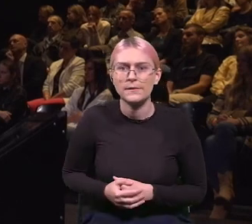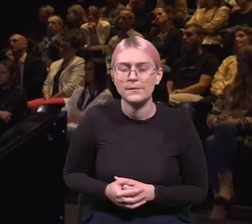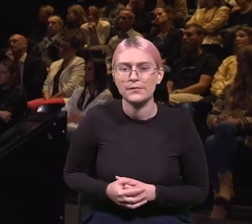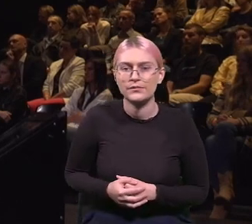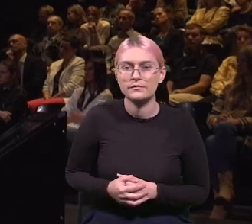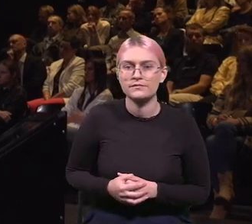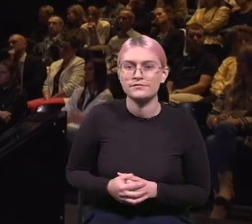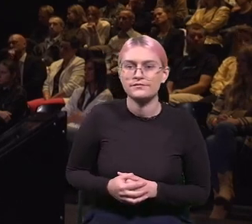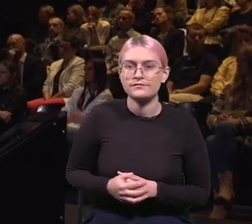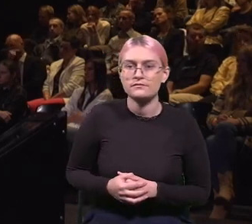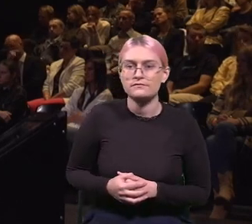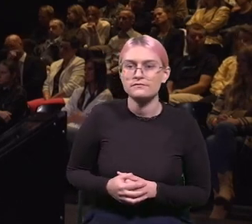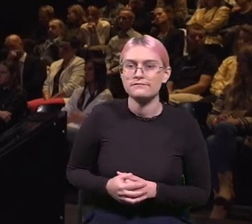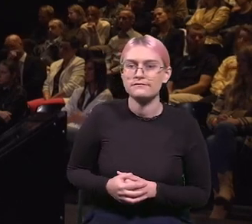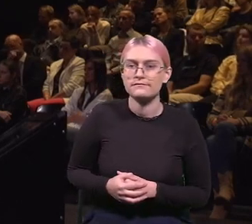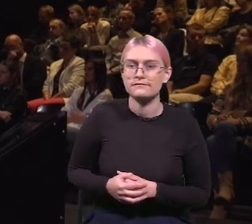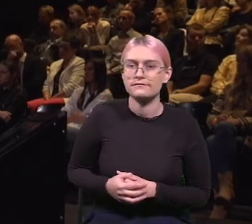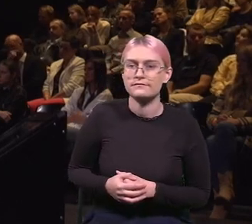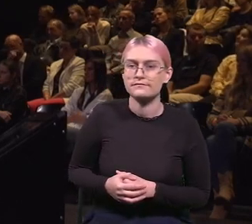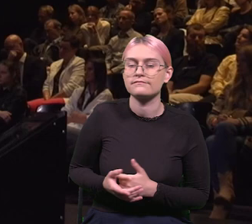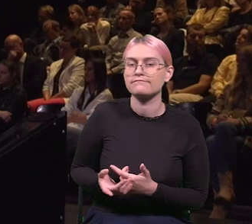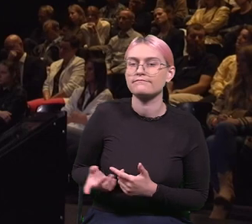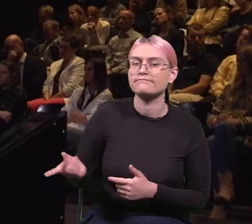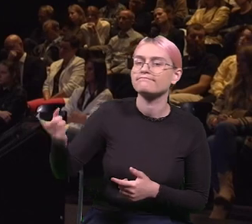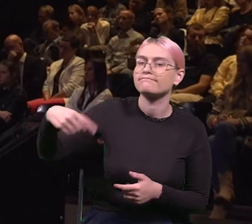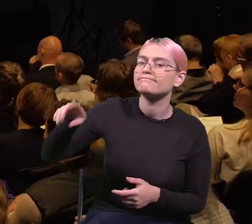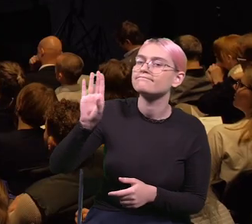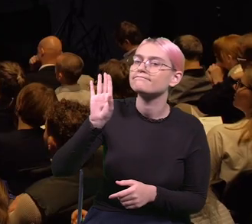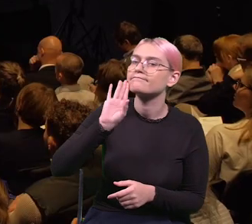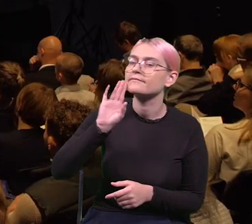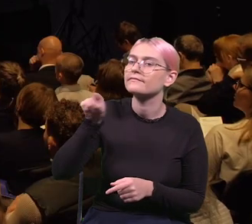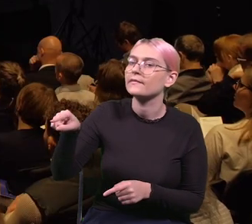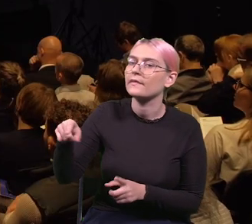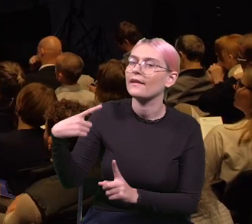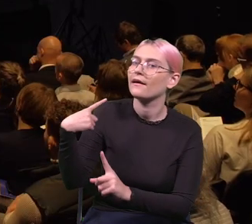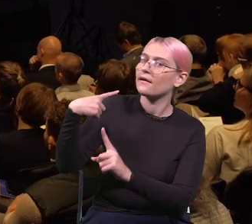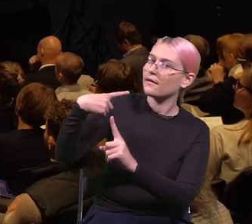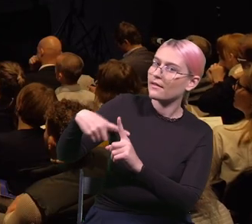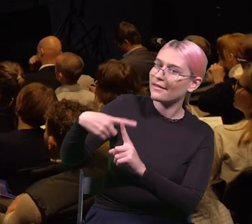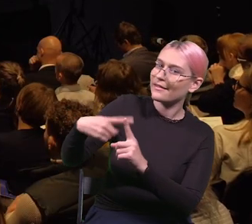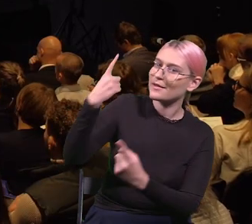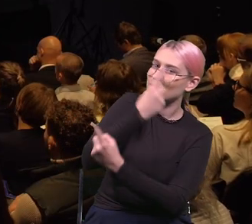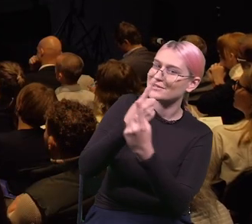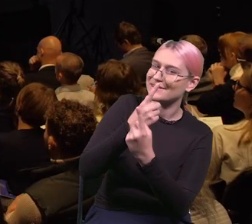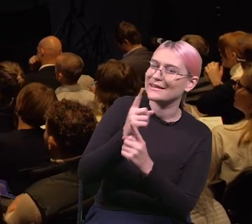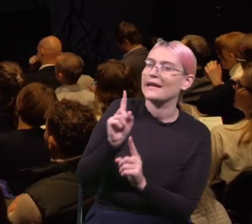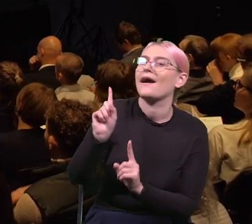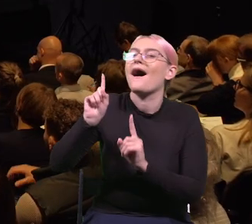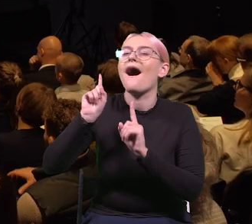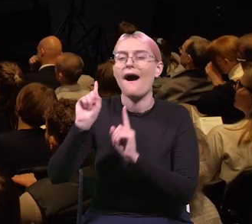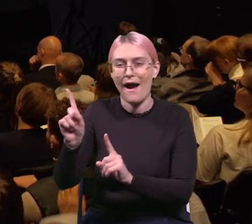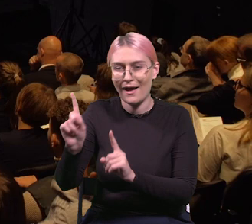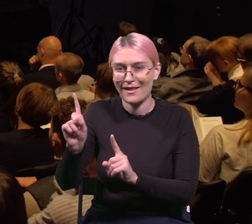o to, że ten wysiłek i wyrzeczenia są w imię odległej przyszłości. Ci, którzy dziedziczą im, czy mieszkają w mieszkaniach